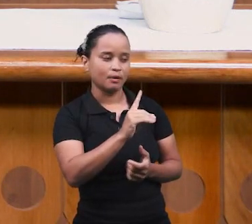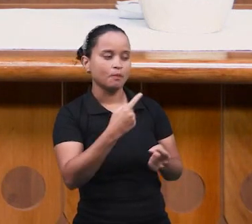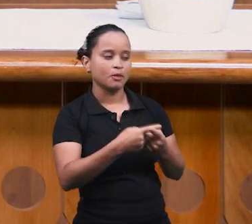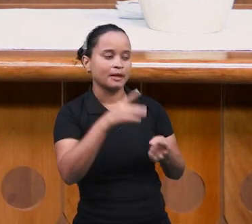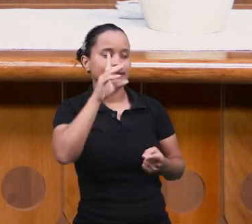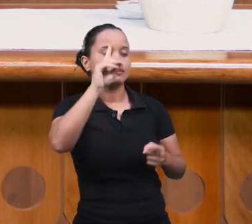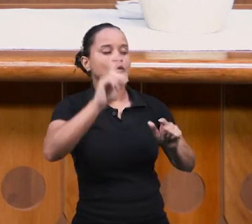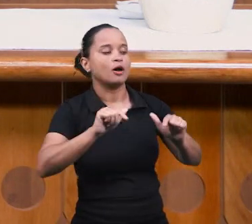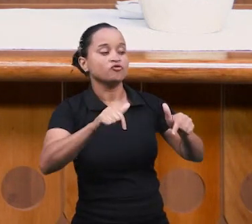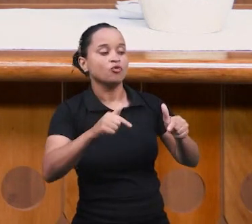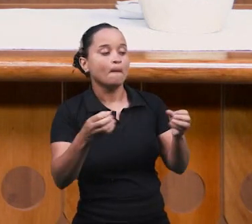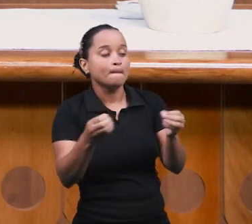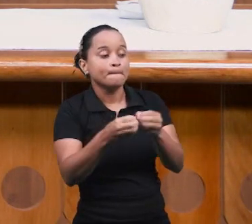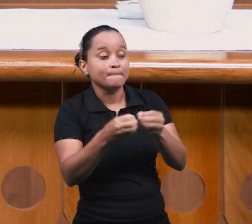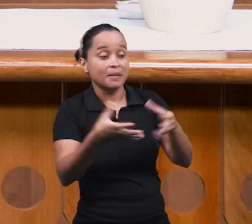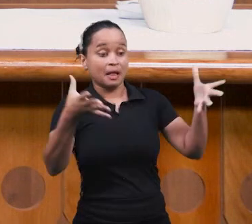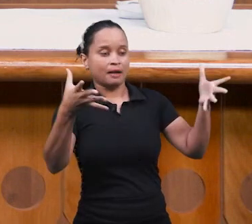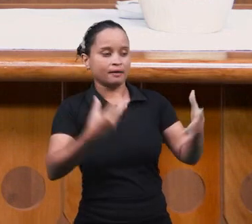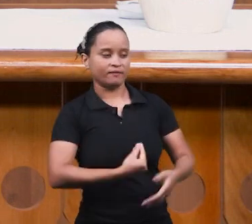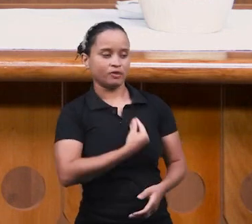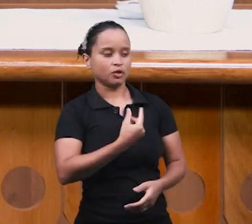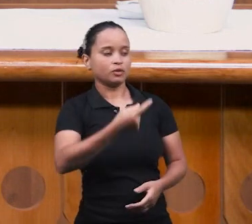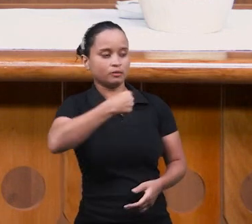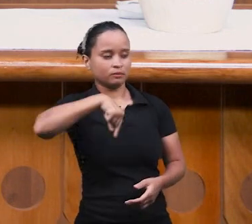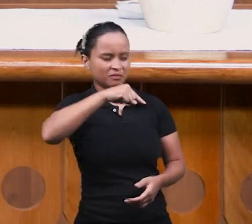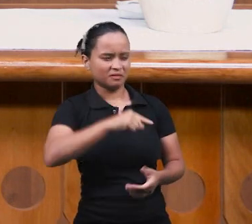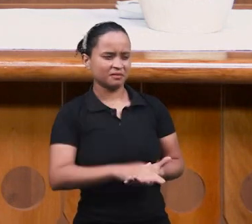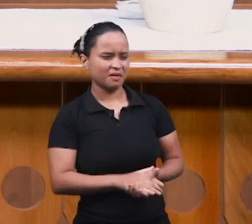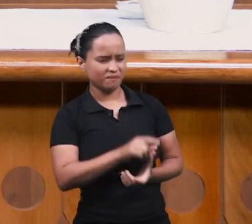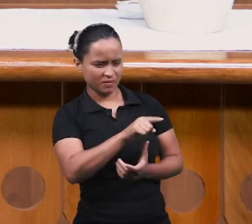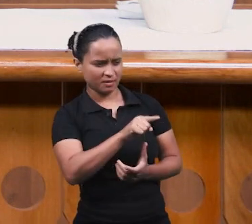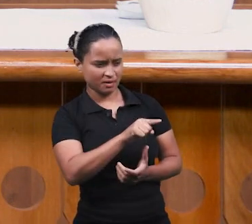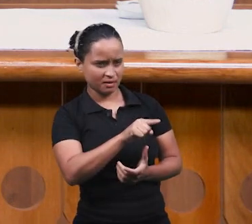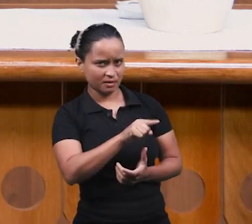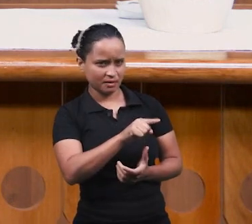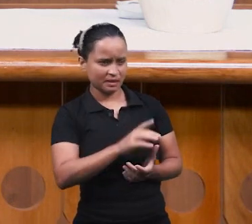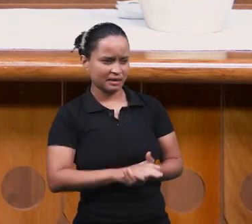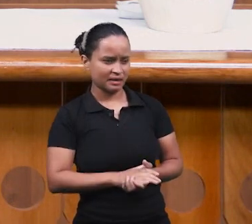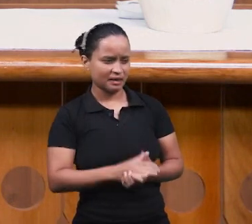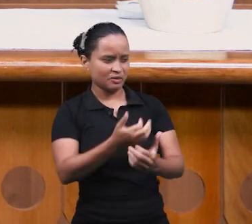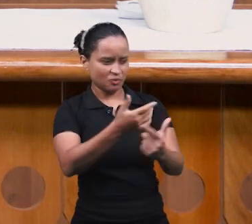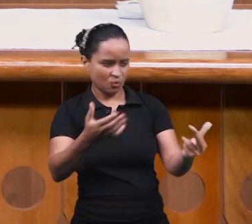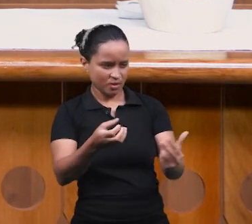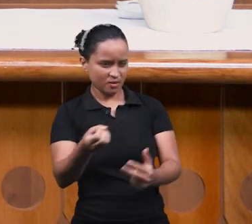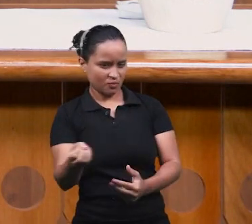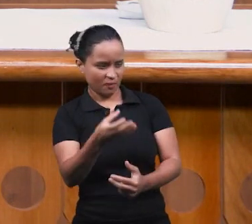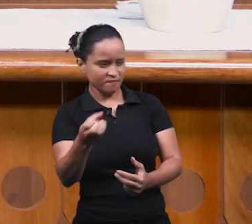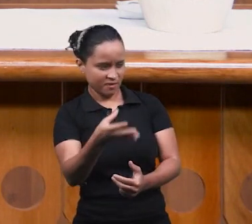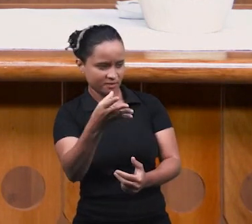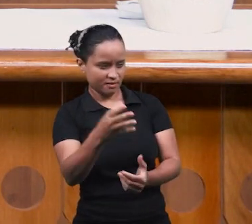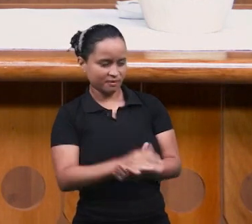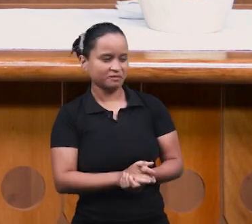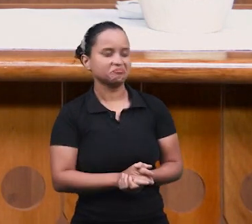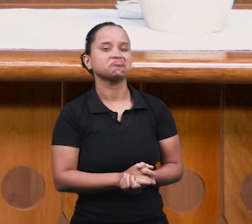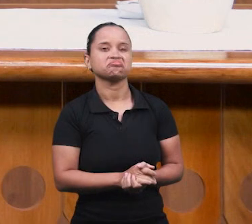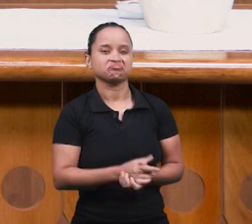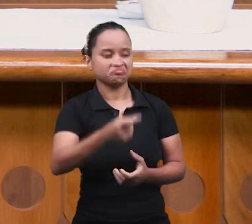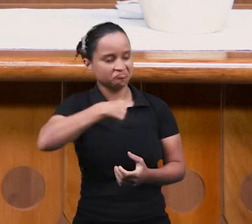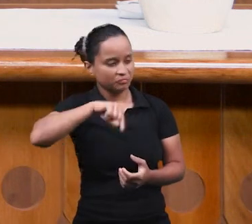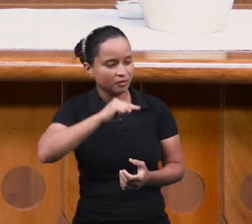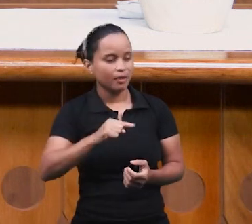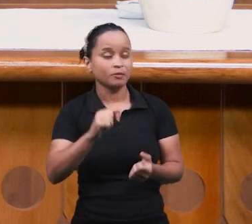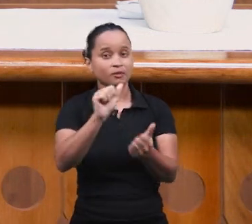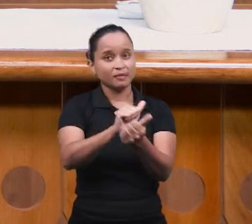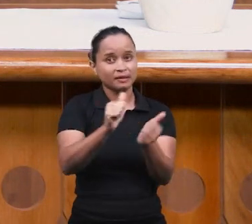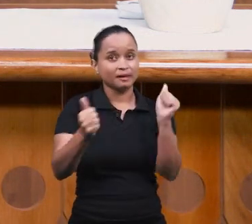cette vie. Mais Dieu a fait un miracle. Tu te rappelles ce que Dieu a vu dans la vie d'Ézéchias? Le Seigneur a dit comme ça dans nos rêves.